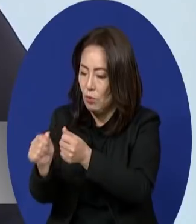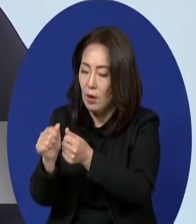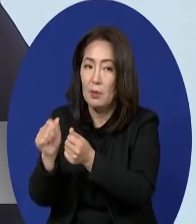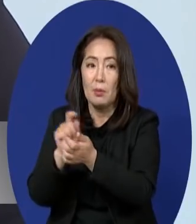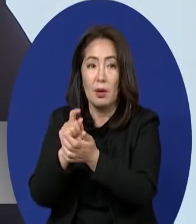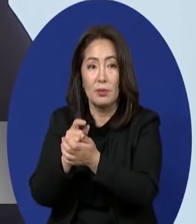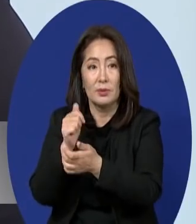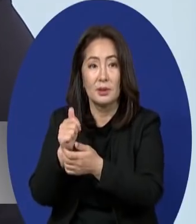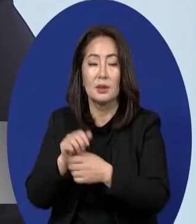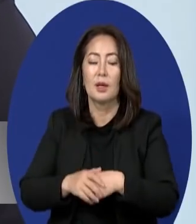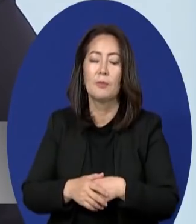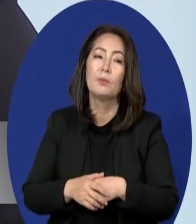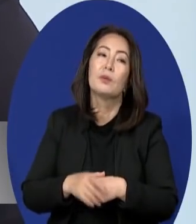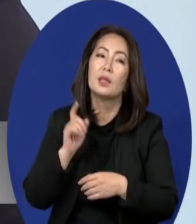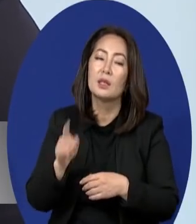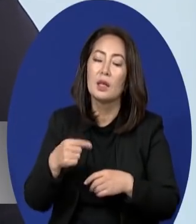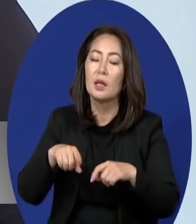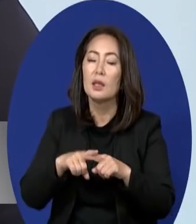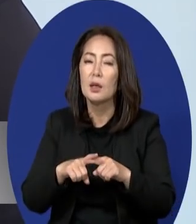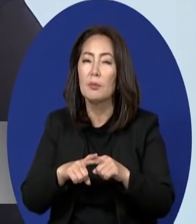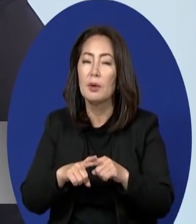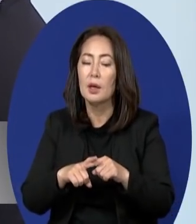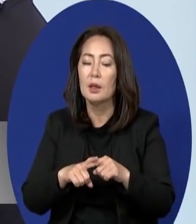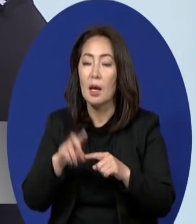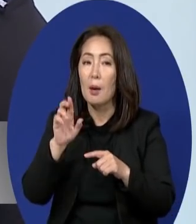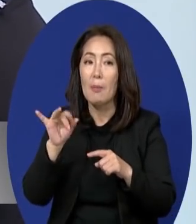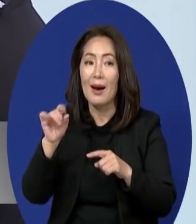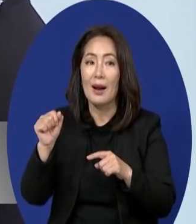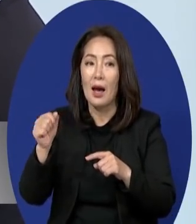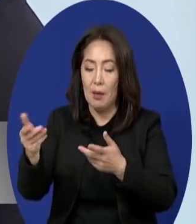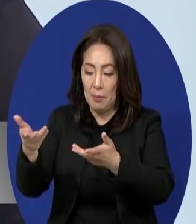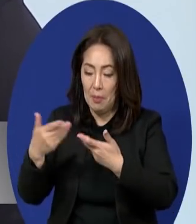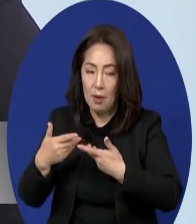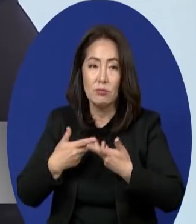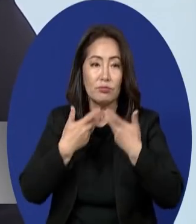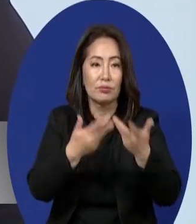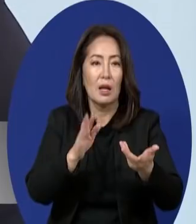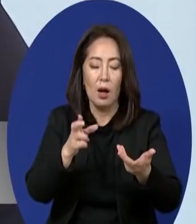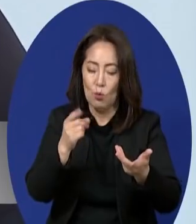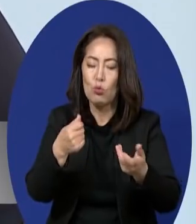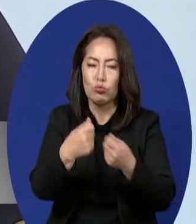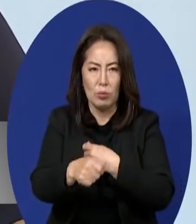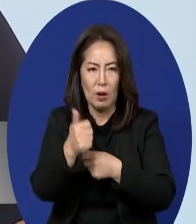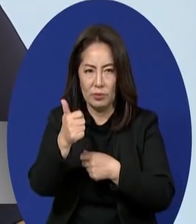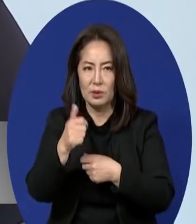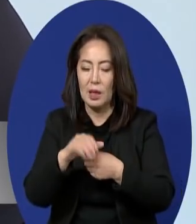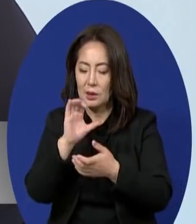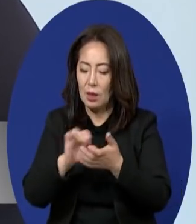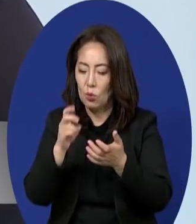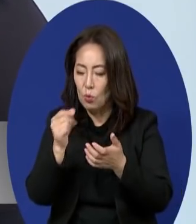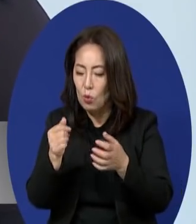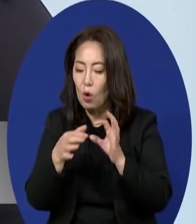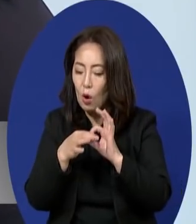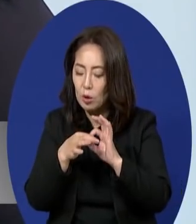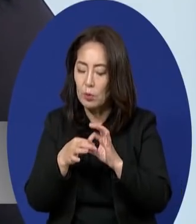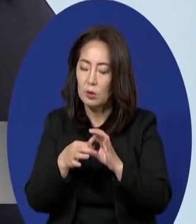хийх мөн түүнчлэн бараагаа ирсний дараа төлбөр тооцоо хийж яхад маш анхаарах хэрэгтэй байна. Санхүү мөнгөтэй